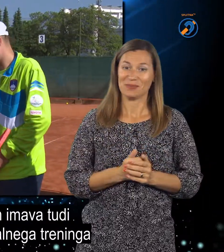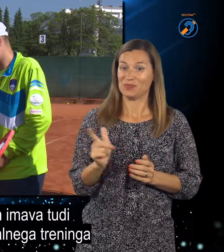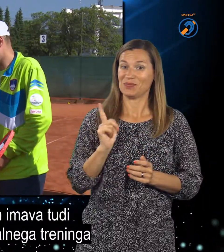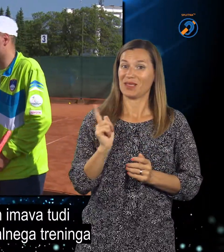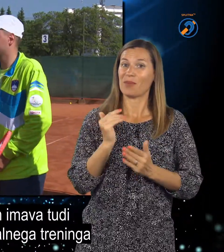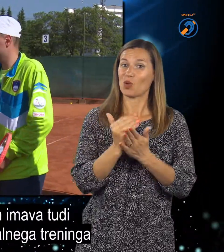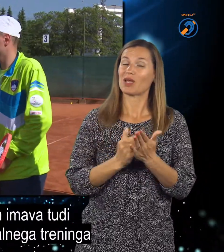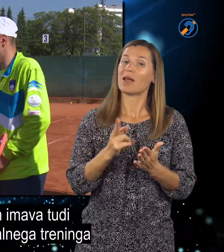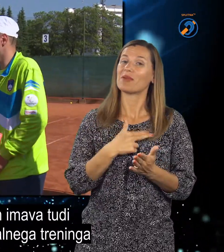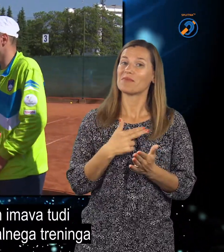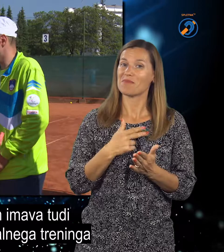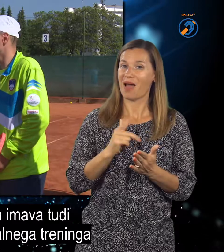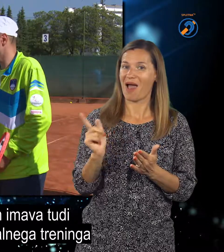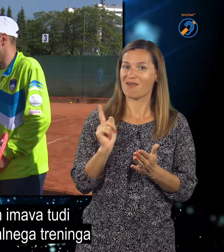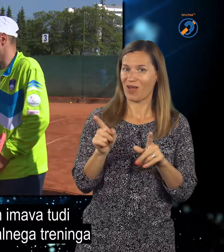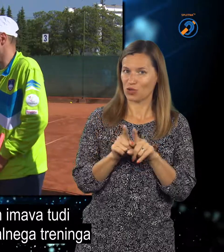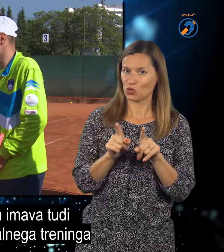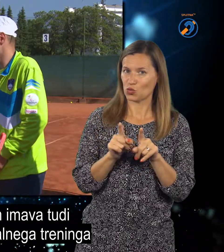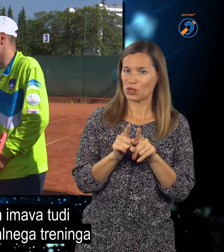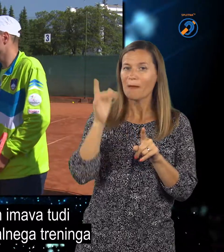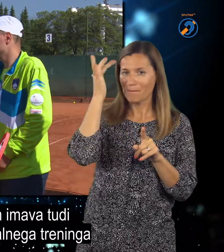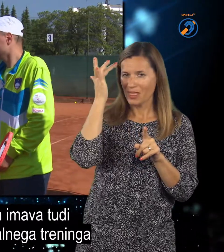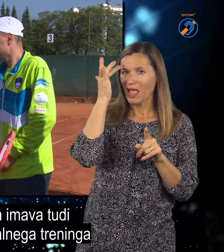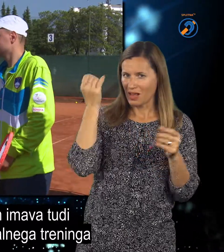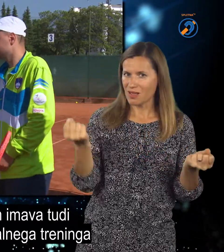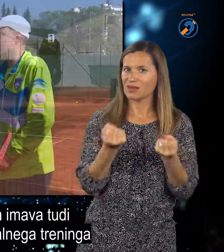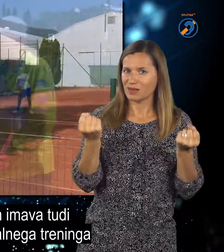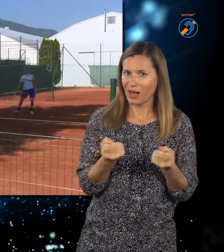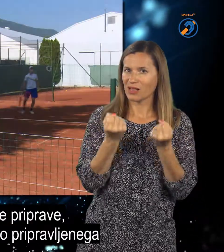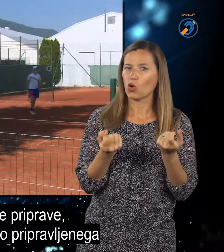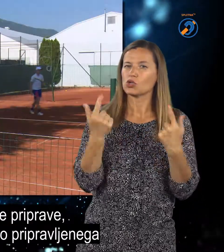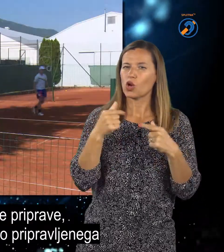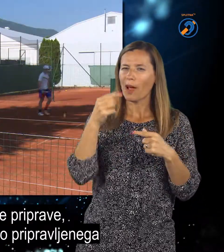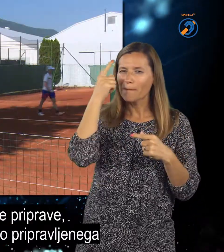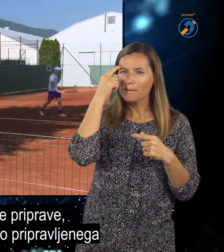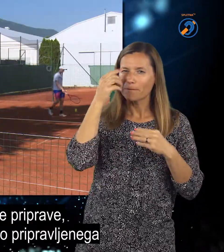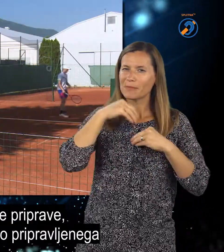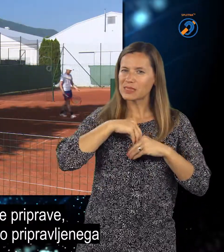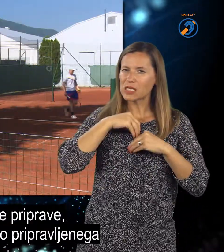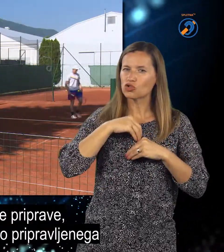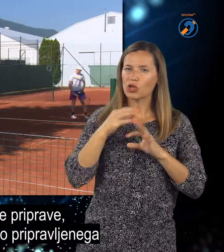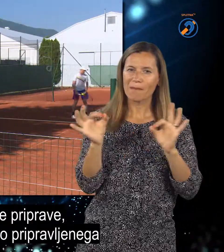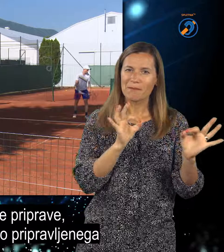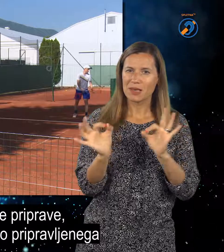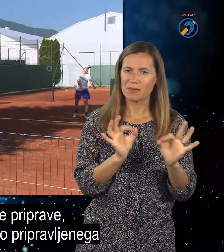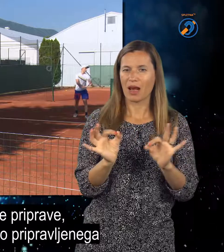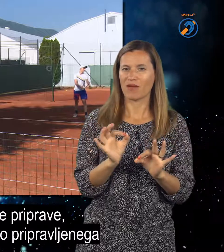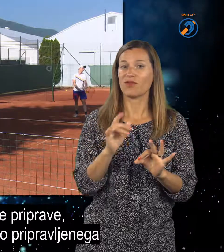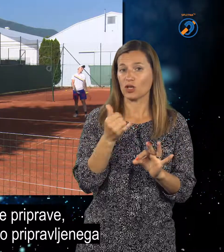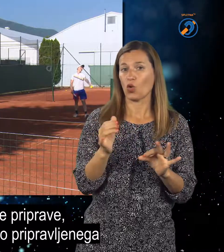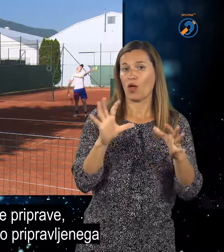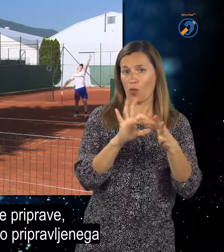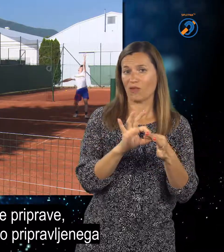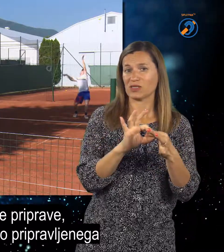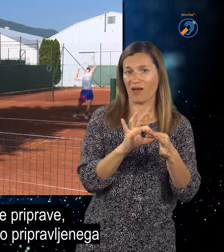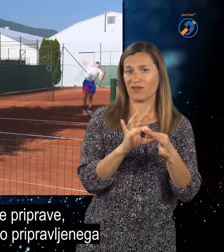drugimi programi, imamo tudi program mentalnega treninga oziroma psihične priprave, ki so pač v zvezi